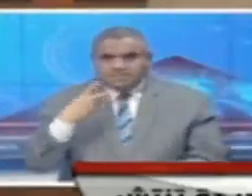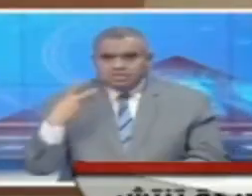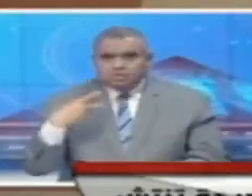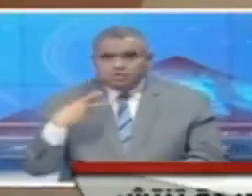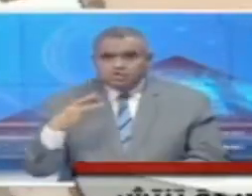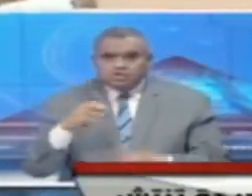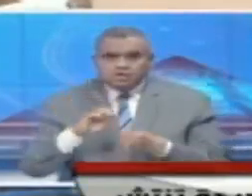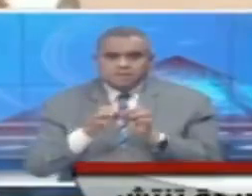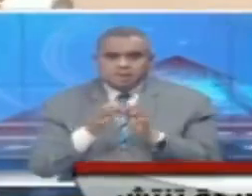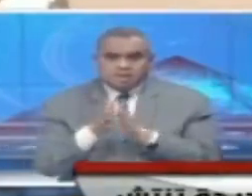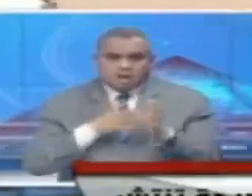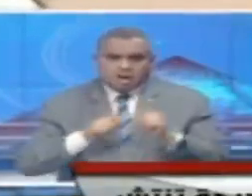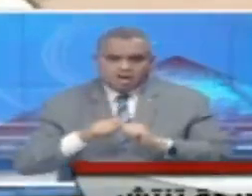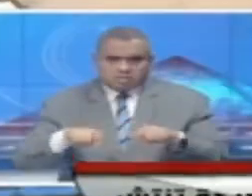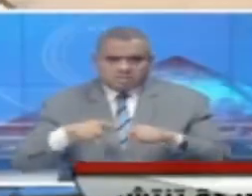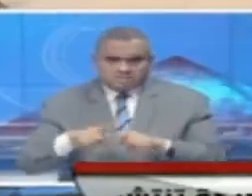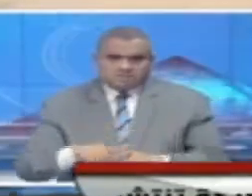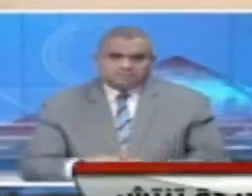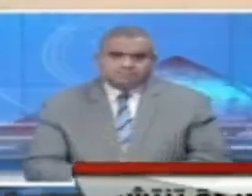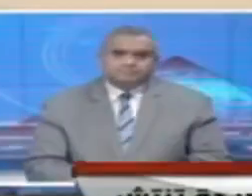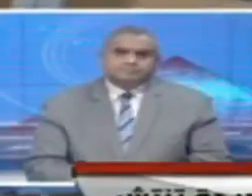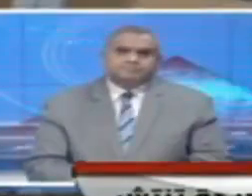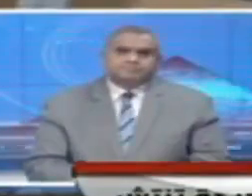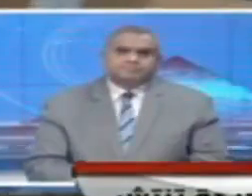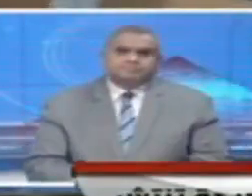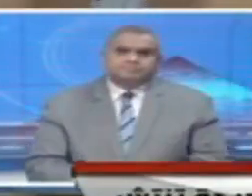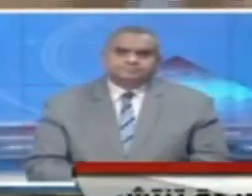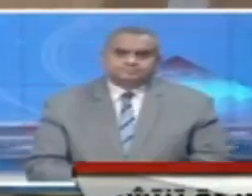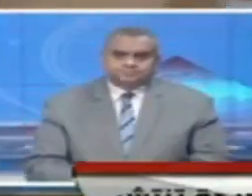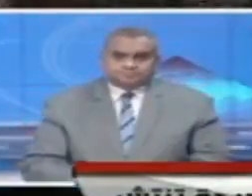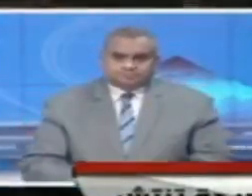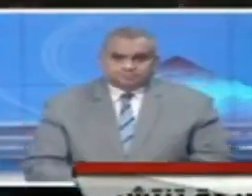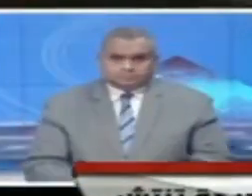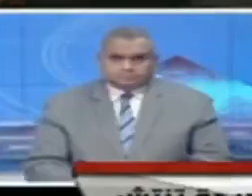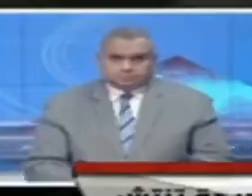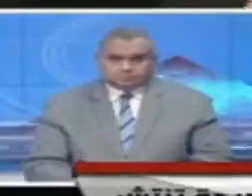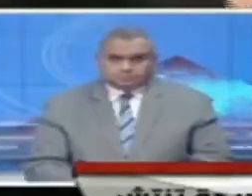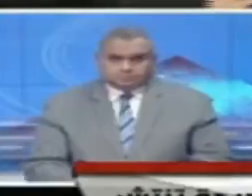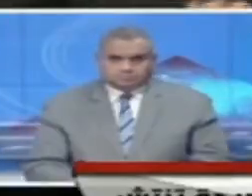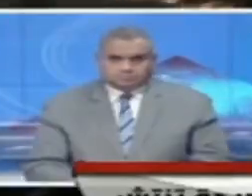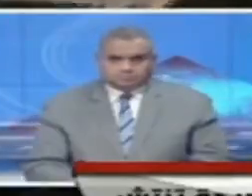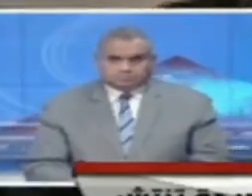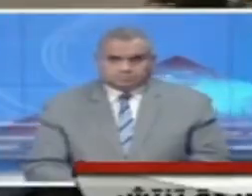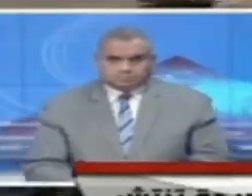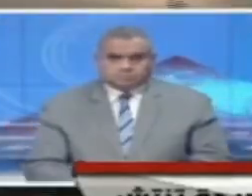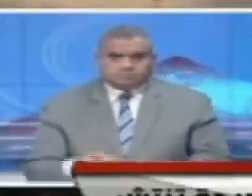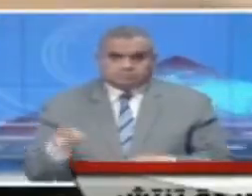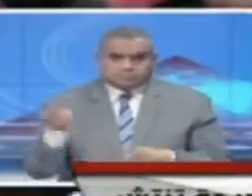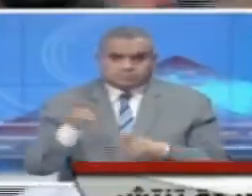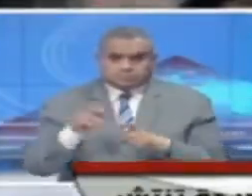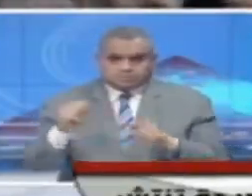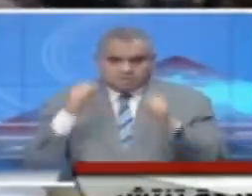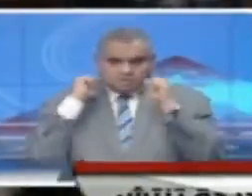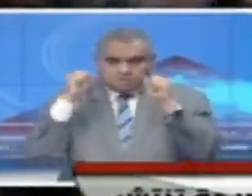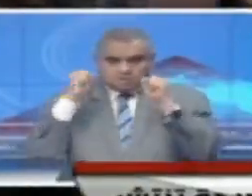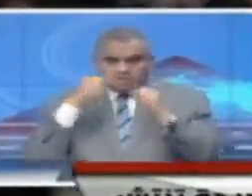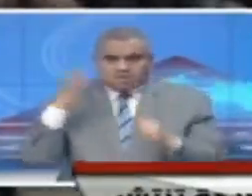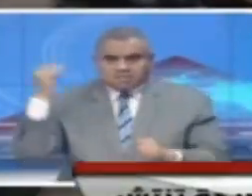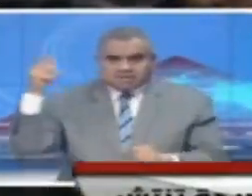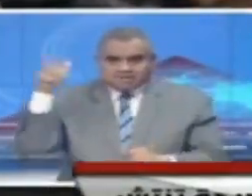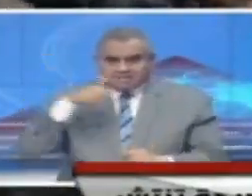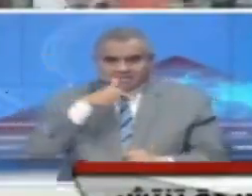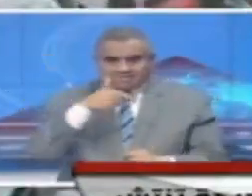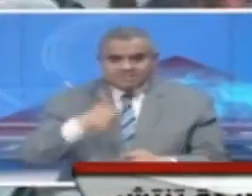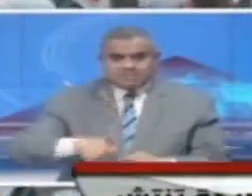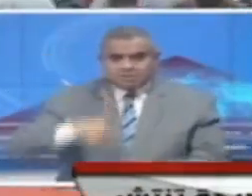We'll be right back. كانت ثورة يونيو ومطالبها